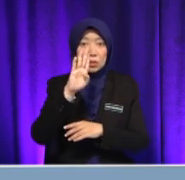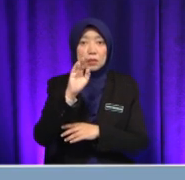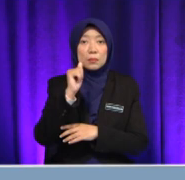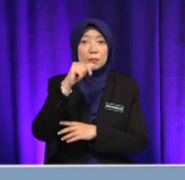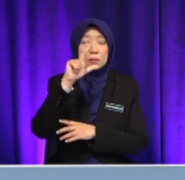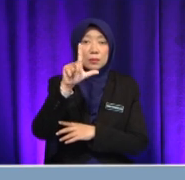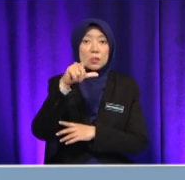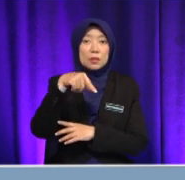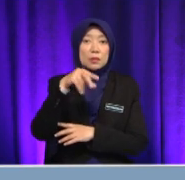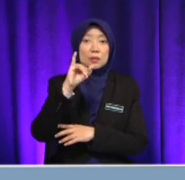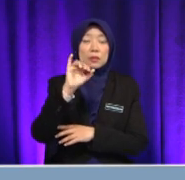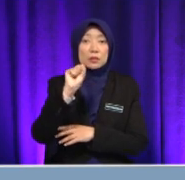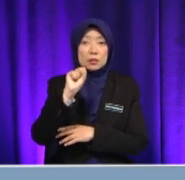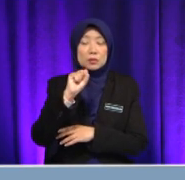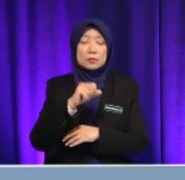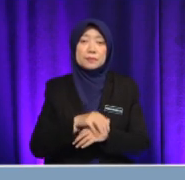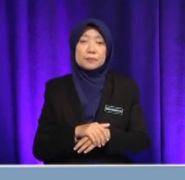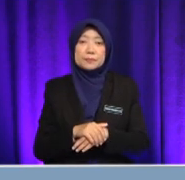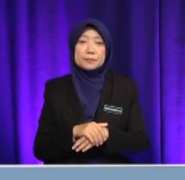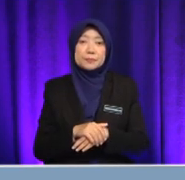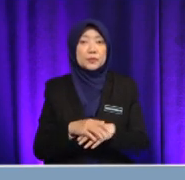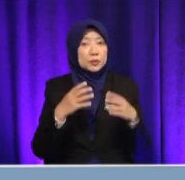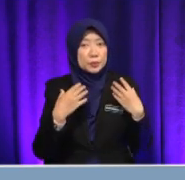putihku etika coba